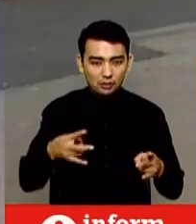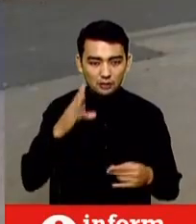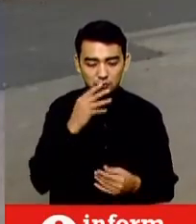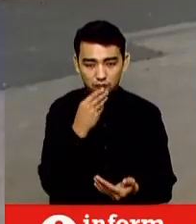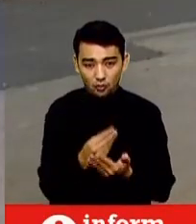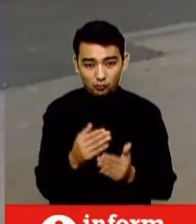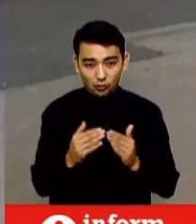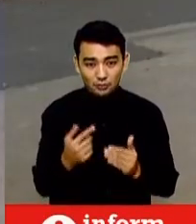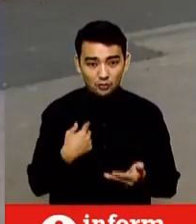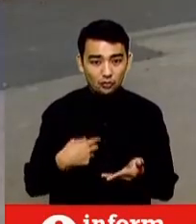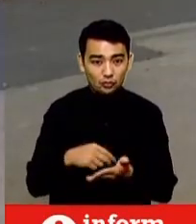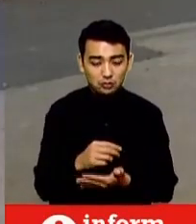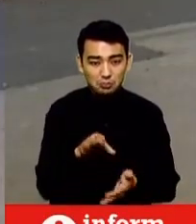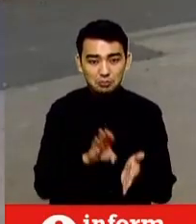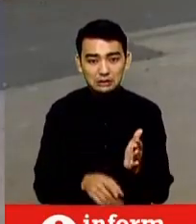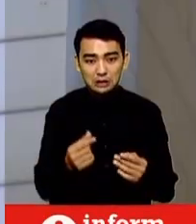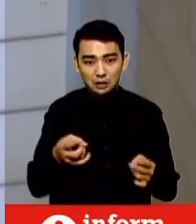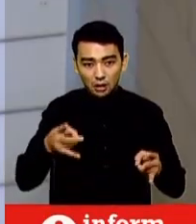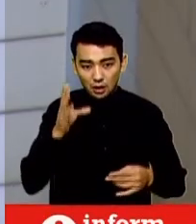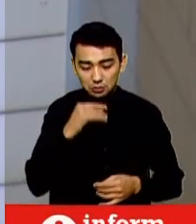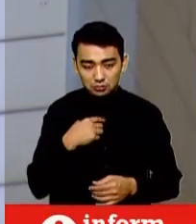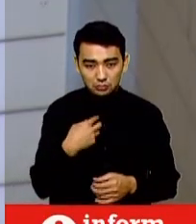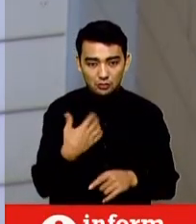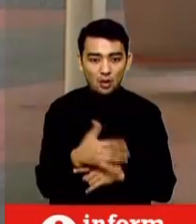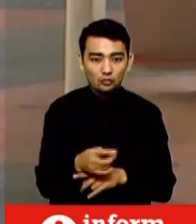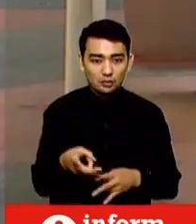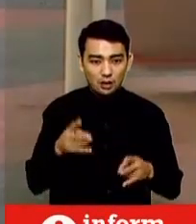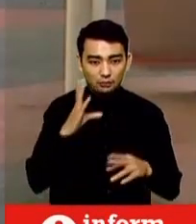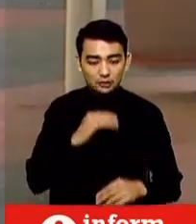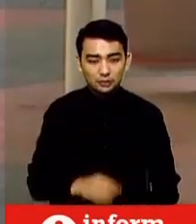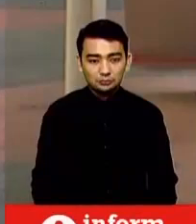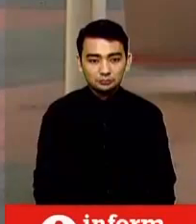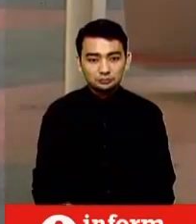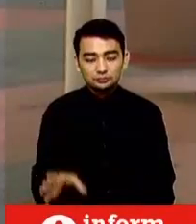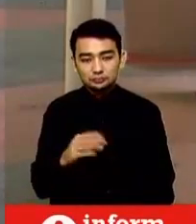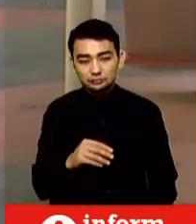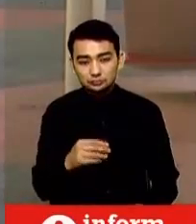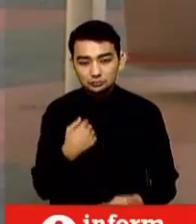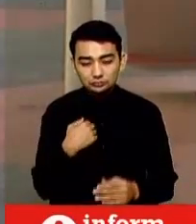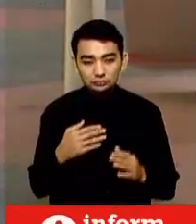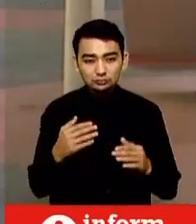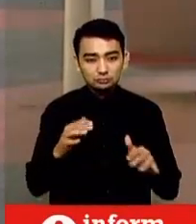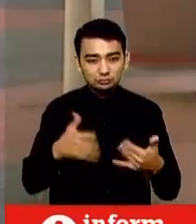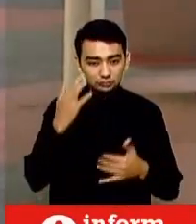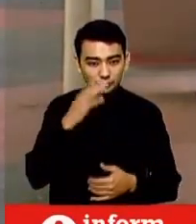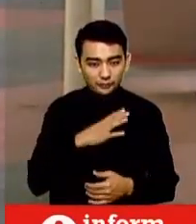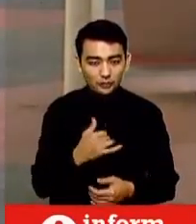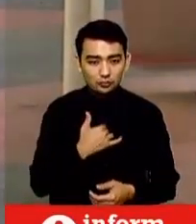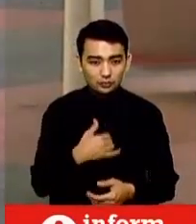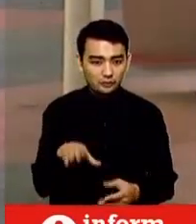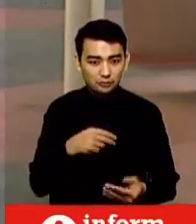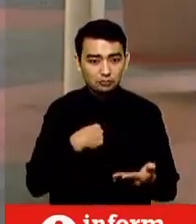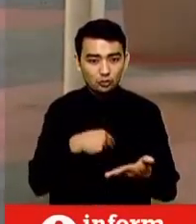без своей собственности, без денег? Ну, практически на улице. И 8 собственников лишают имущества. Хотя у нас есть, мы все купили